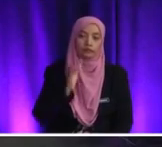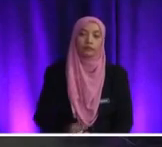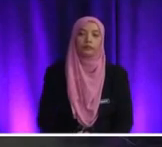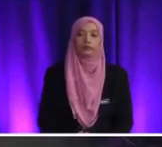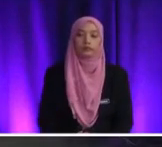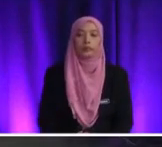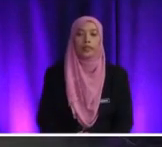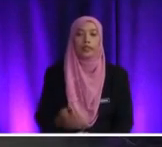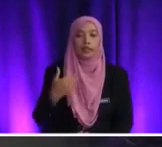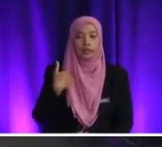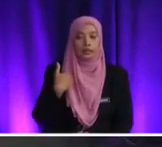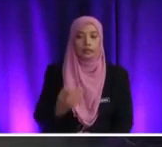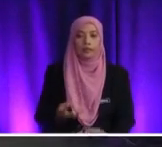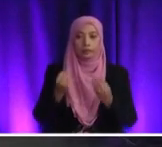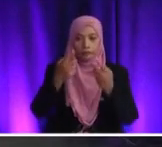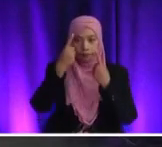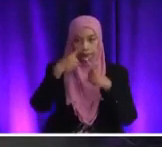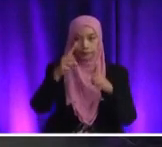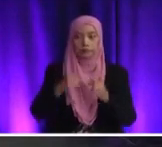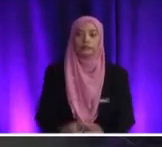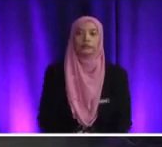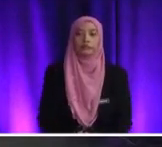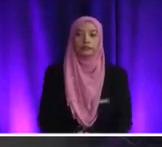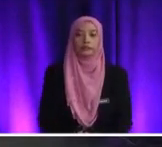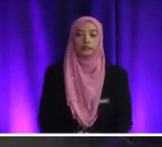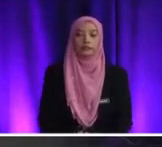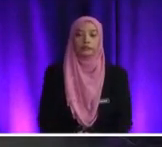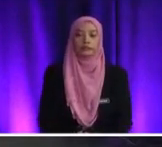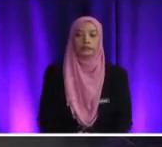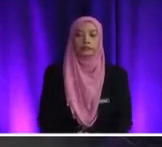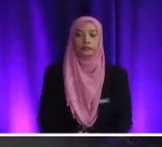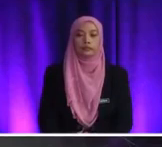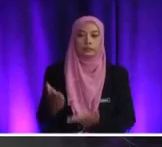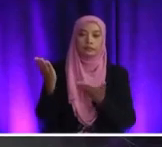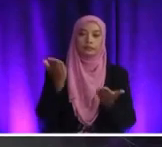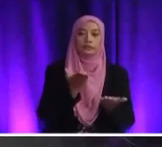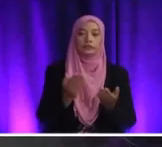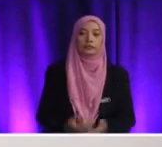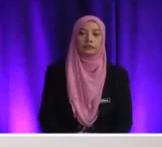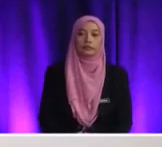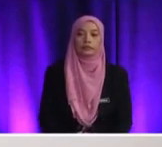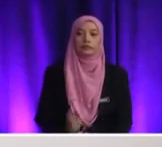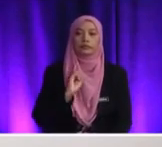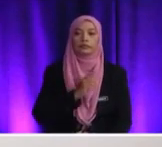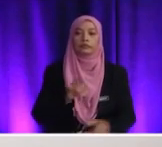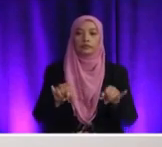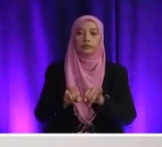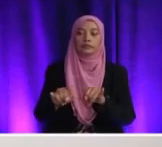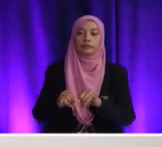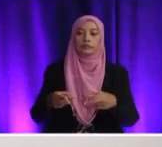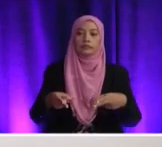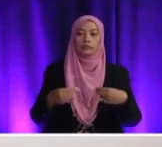pandangannya lain apalagi silakan like yang dahsyat itu juga